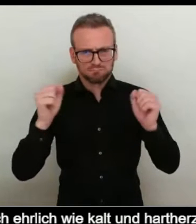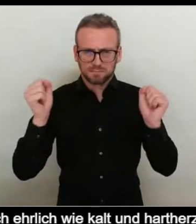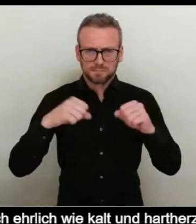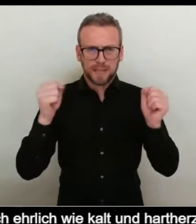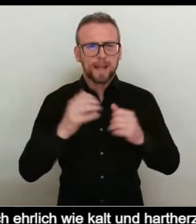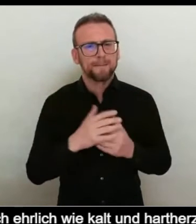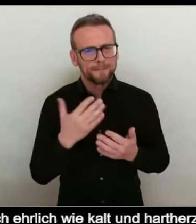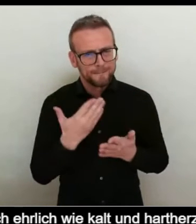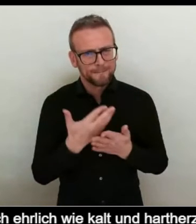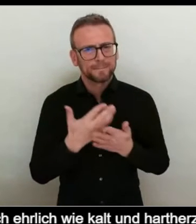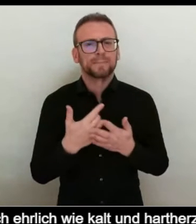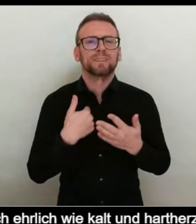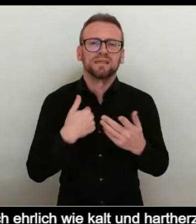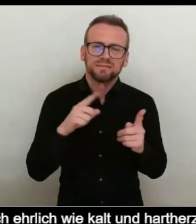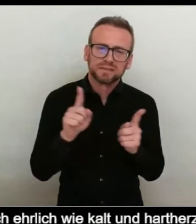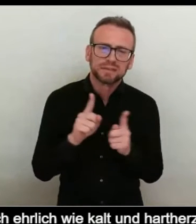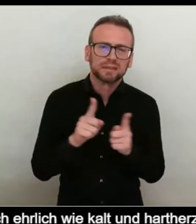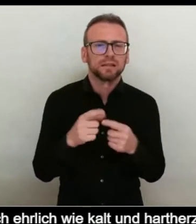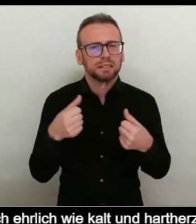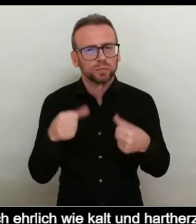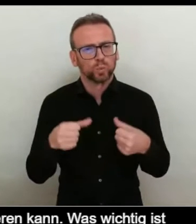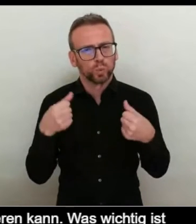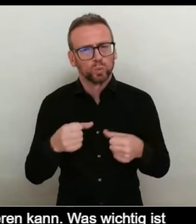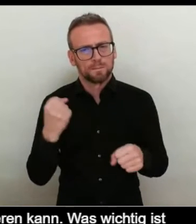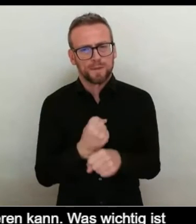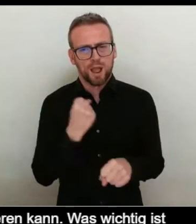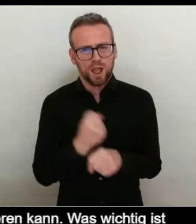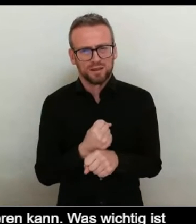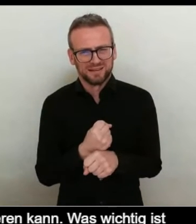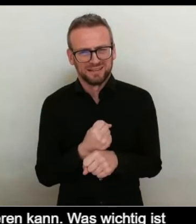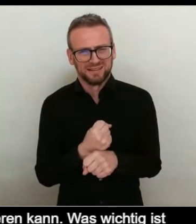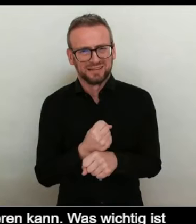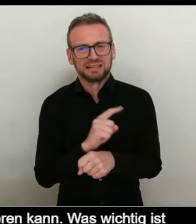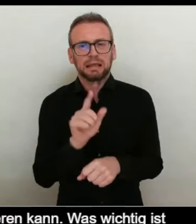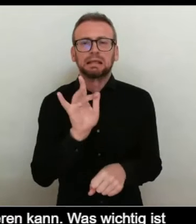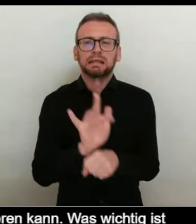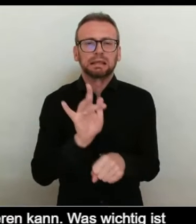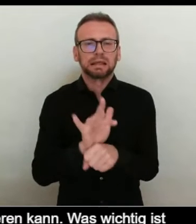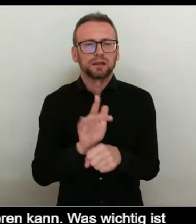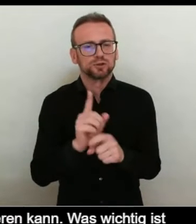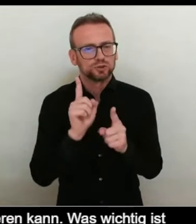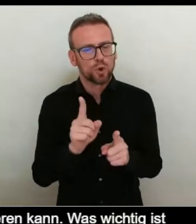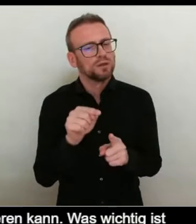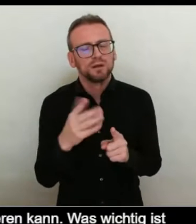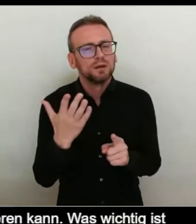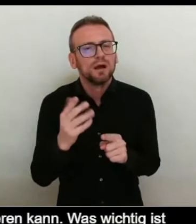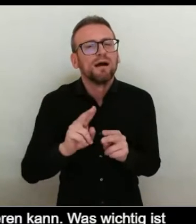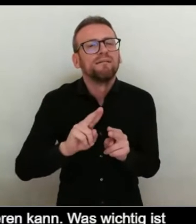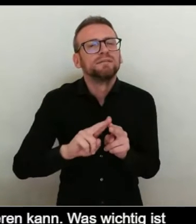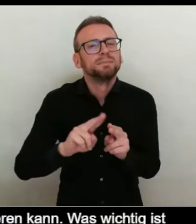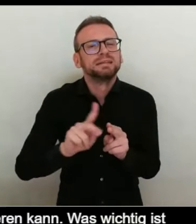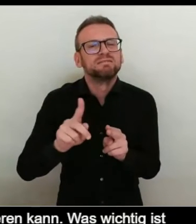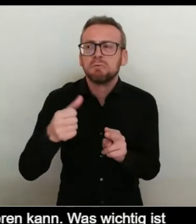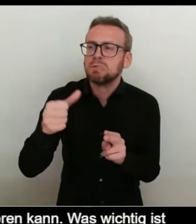Aber innenpolitisch ist es die wichtigste Frage. Die Hyperinflation, gerade beim Thema Energie, wird unser Land noch schwer treffen und beuteln. Und da braucht es mehr